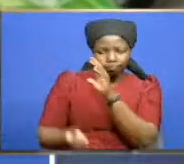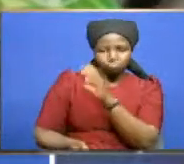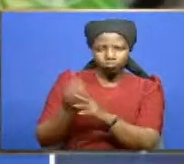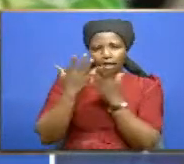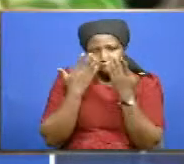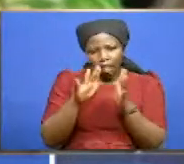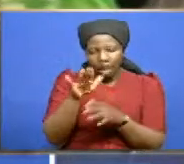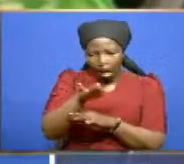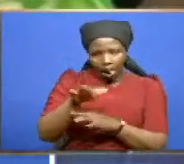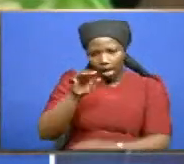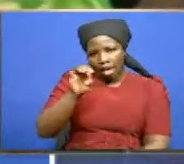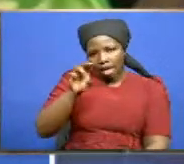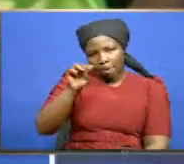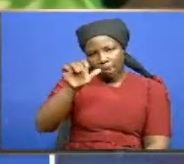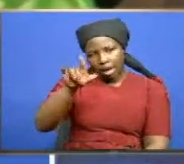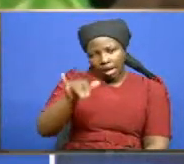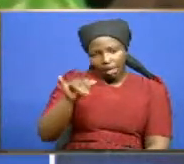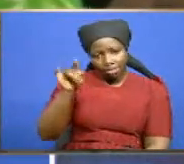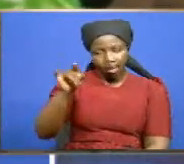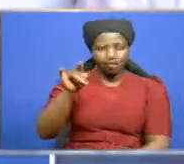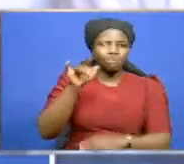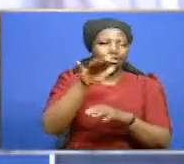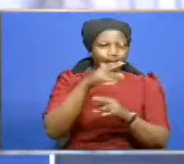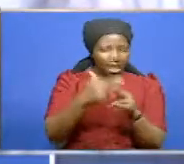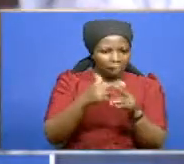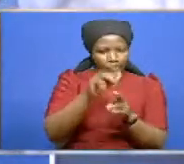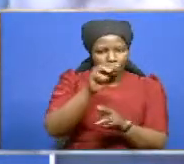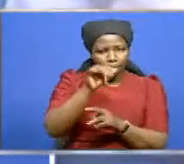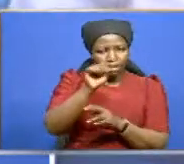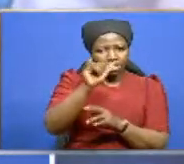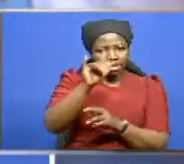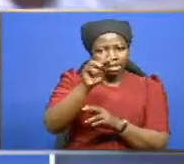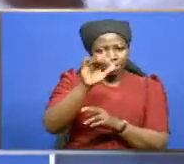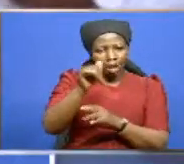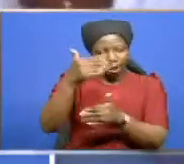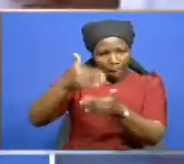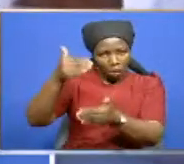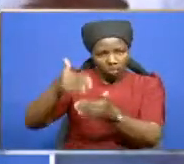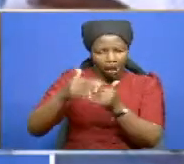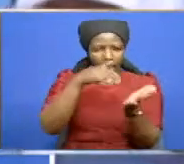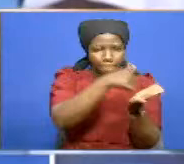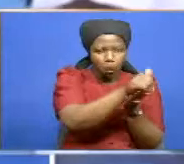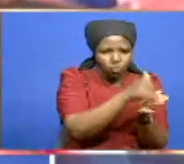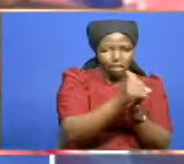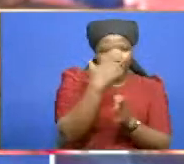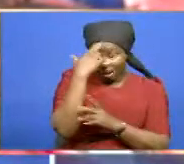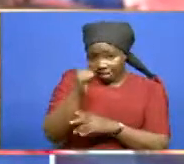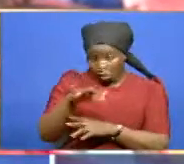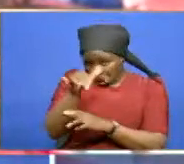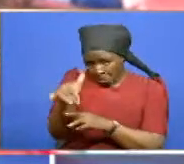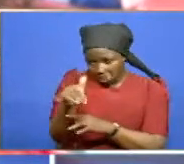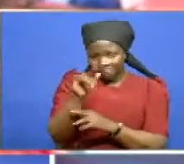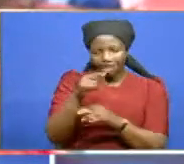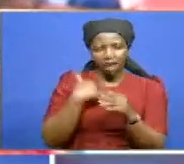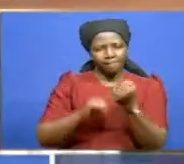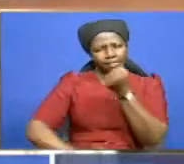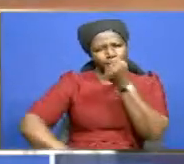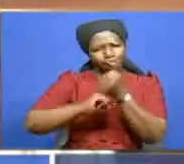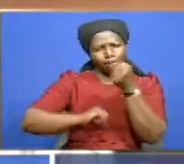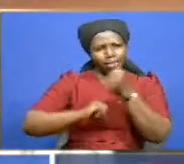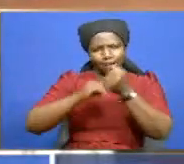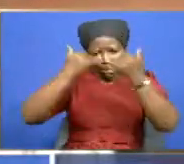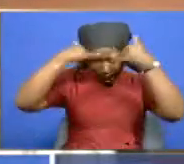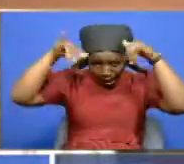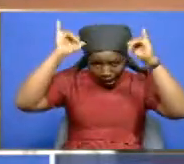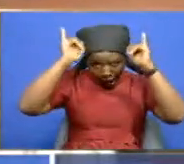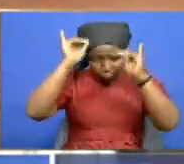Emali. Kiwanda hicho cha Masimba kilichoko kwenye mpaka kati ya kaunti za Makueni na Kajiado kimepiga jeki ufugaji wa